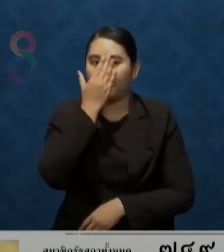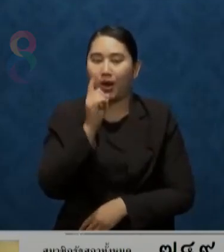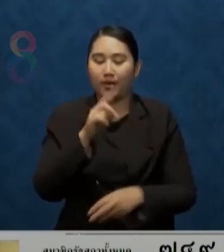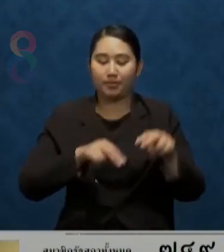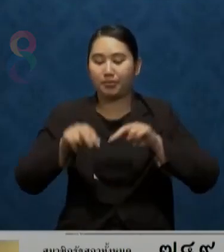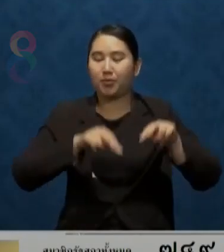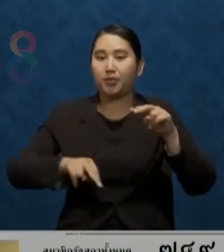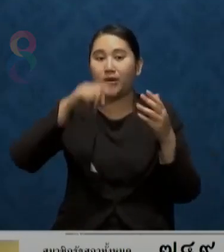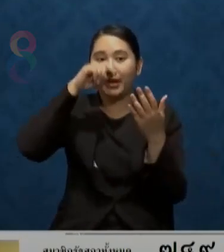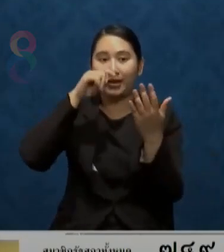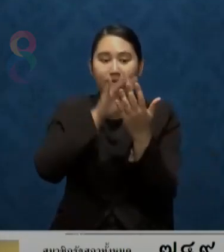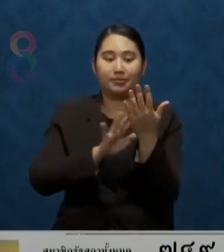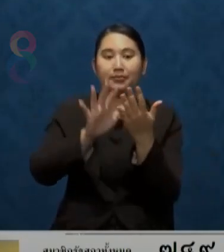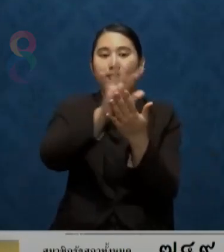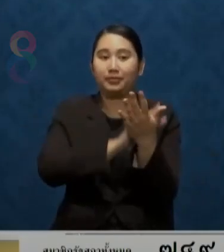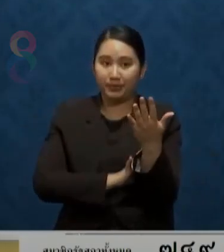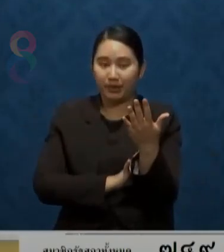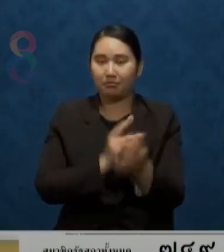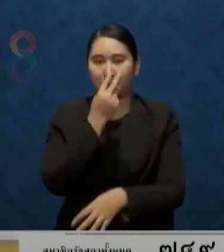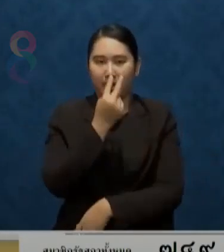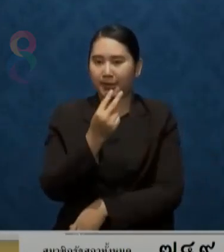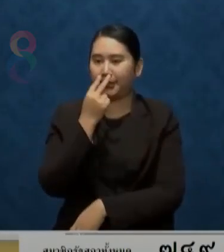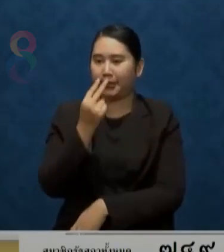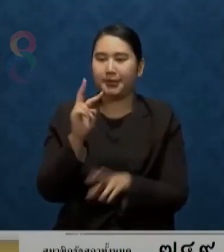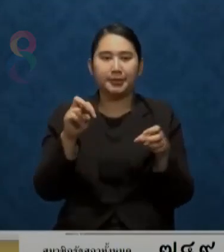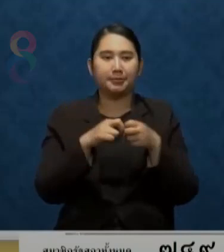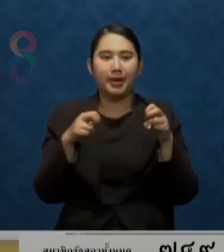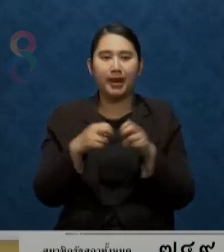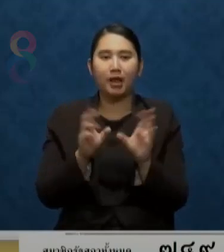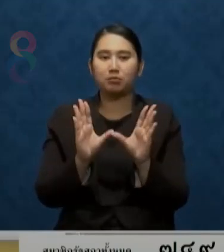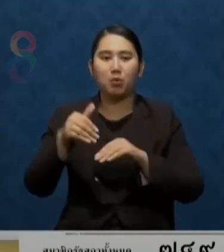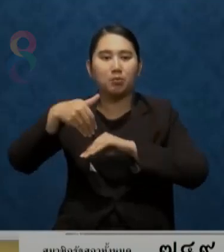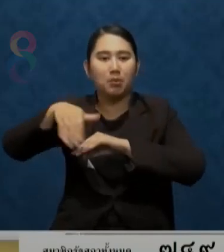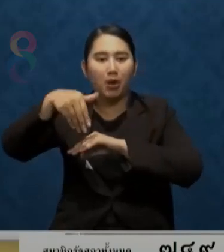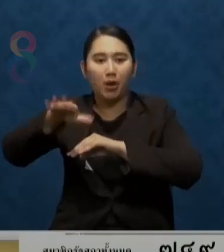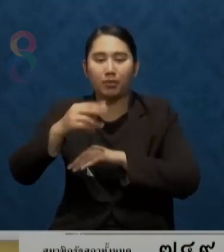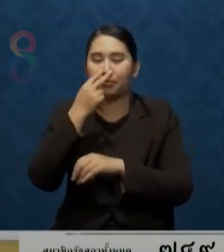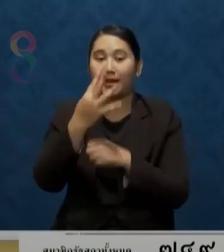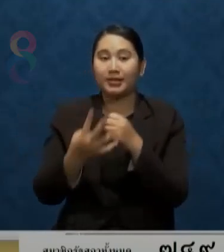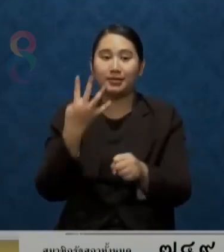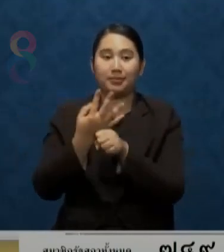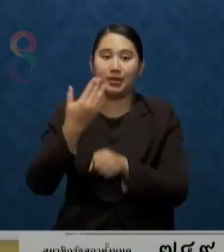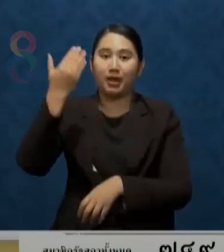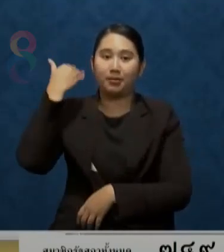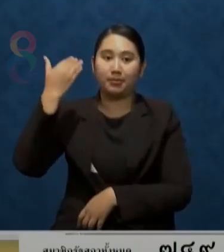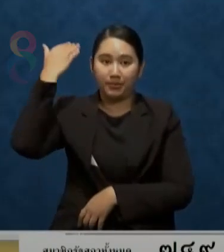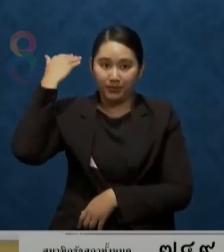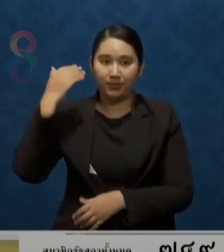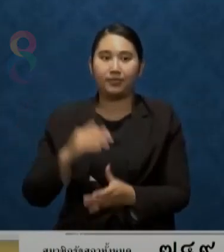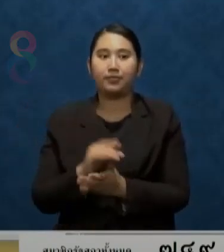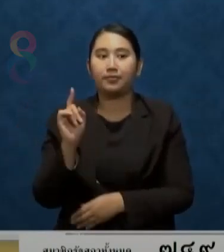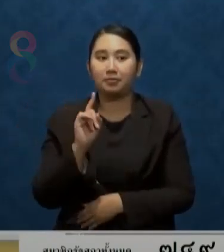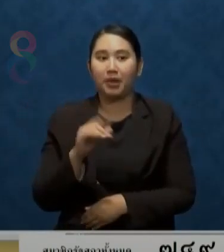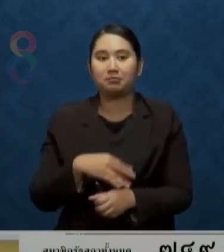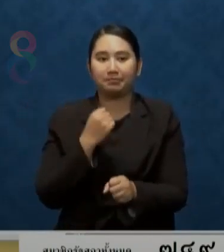านเมืองครับท่านประธานเราเห็นสถานการณ์บ้านเมืองที่อยู่นอกสภาแล้วนะครับในช่วง4ปีที่ผ่านมามีการ